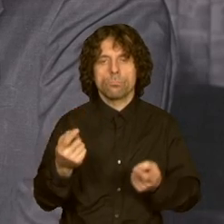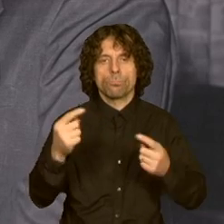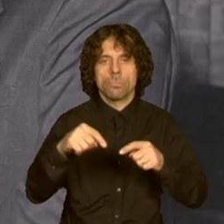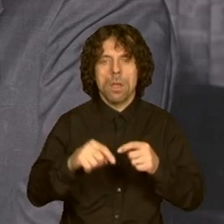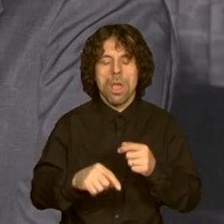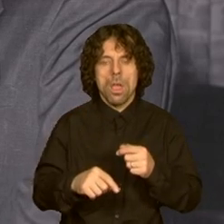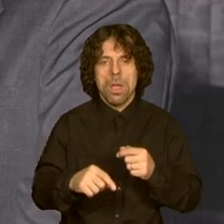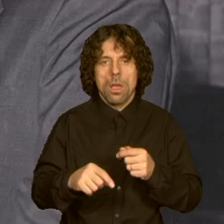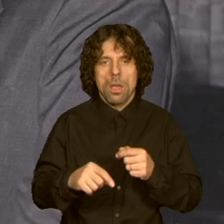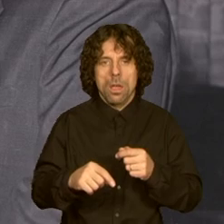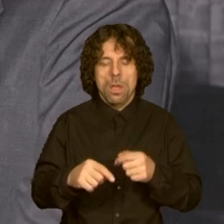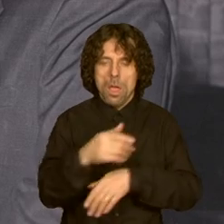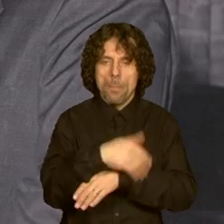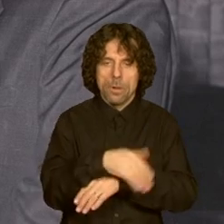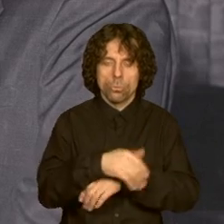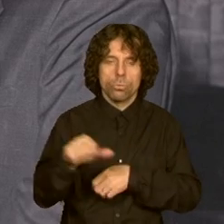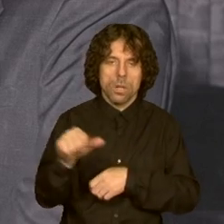Kasperlik przeszedł na emeryturę w